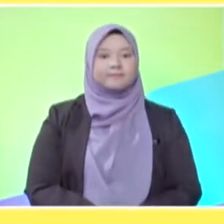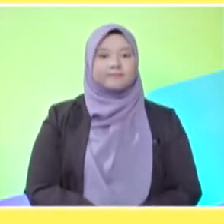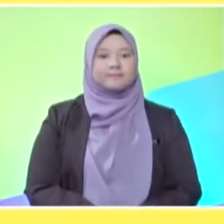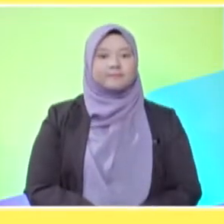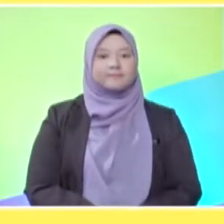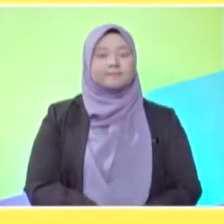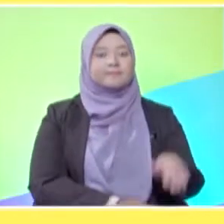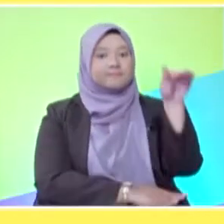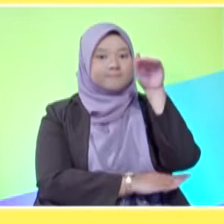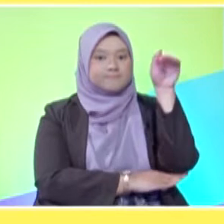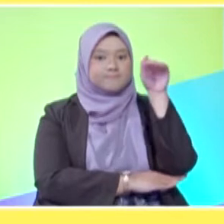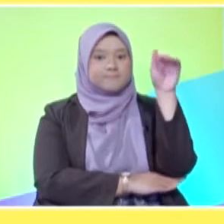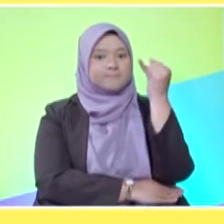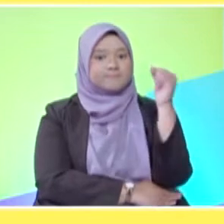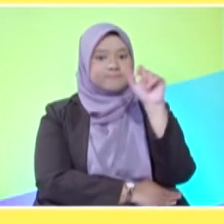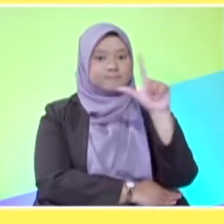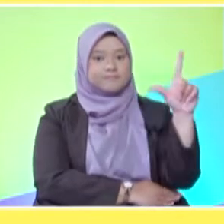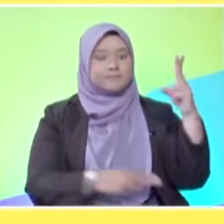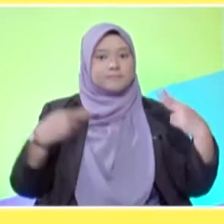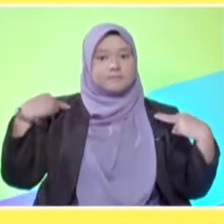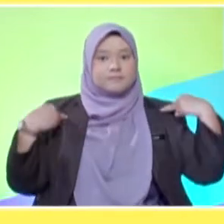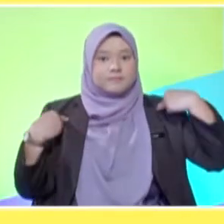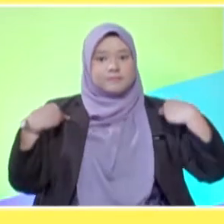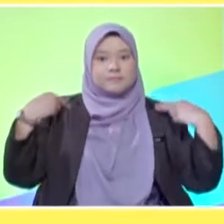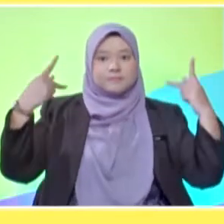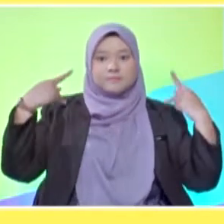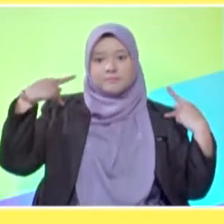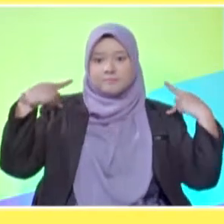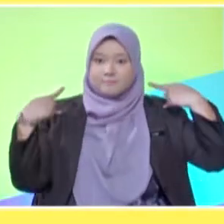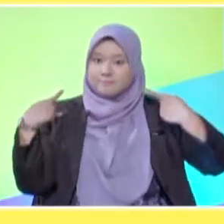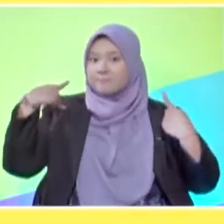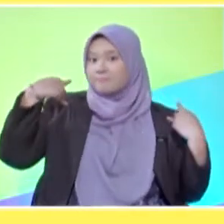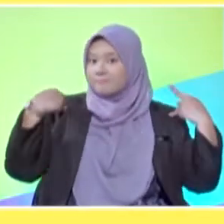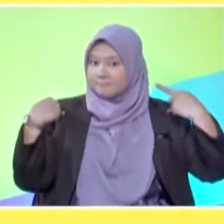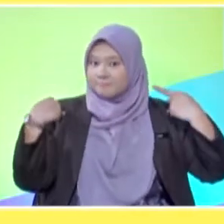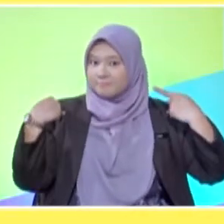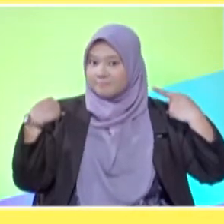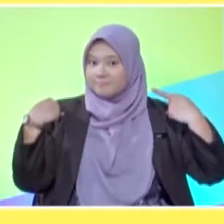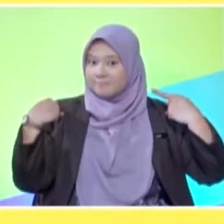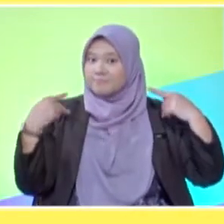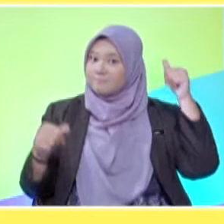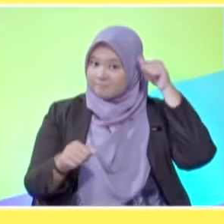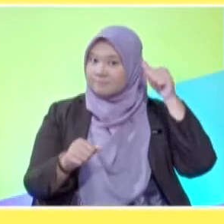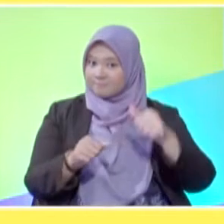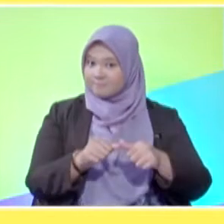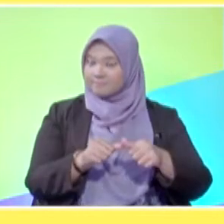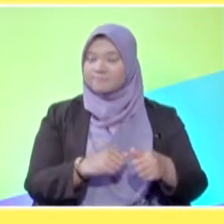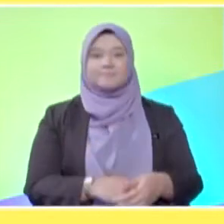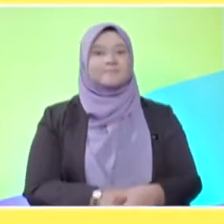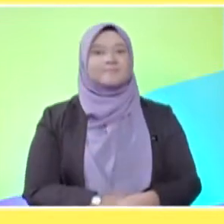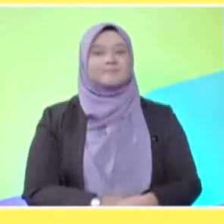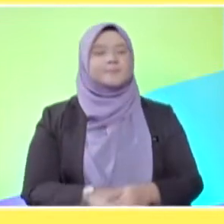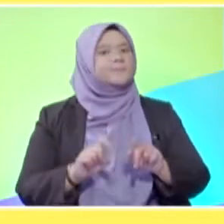yang makan daging saja Bye ada gigi taring ulangi untuk dia makan apel asal tahu